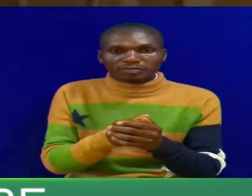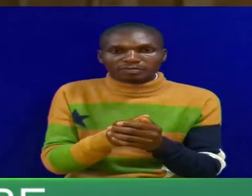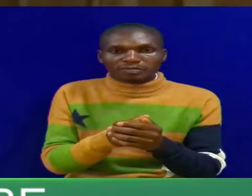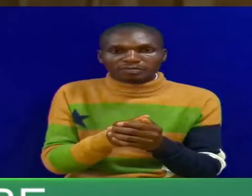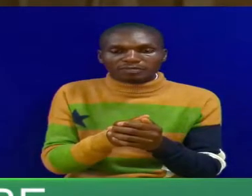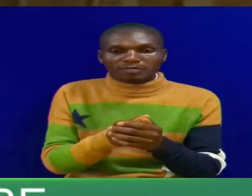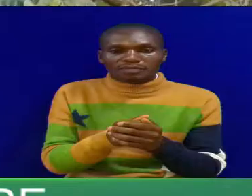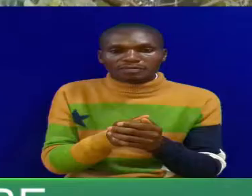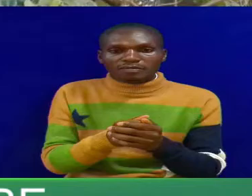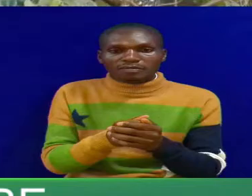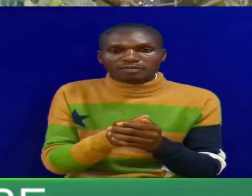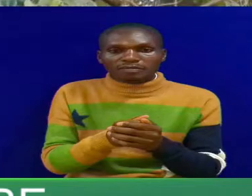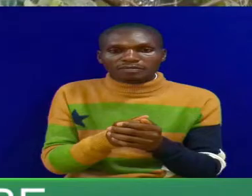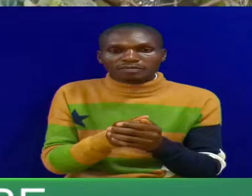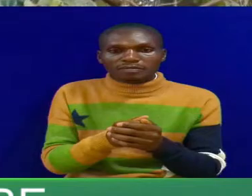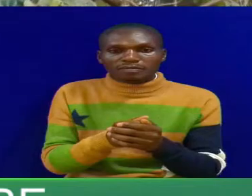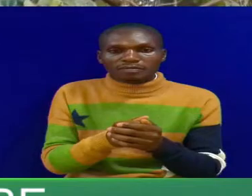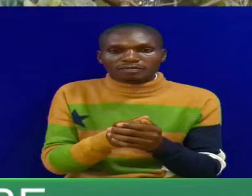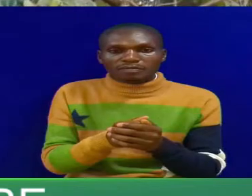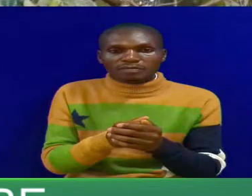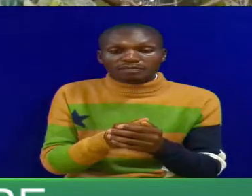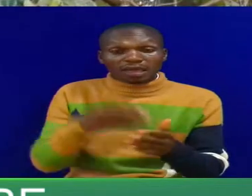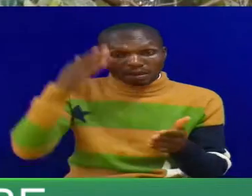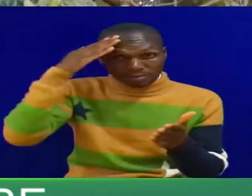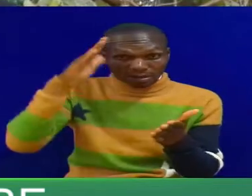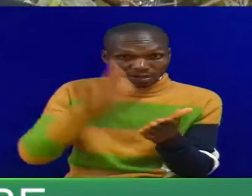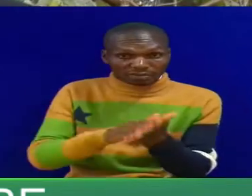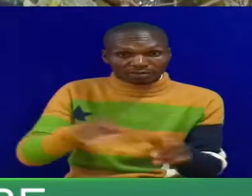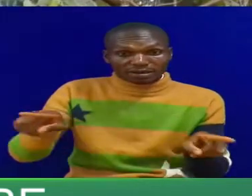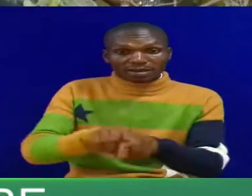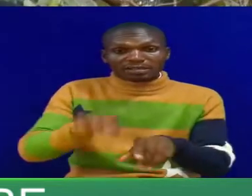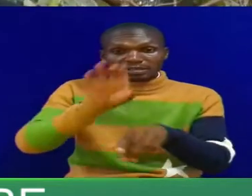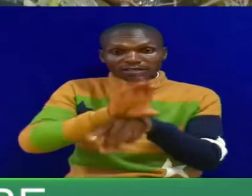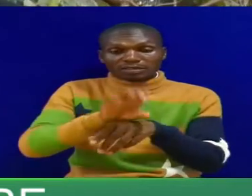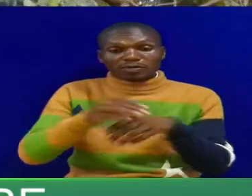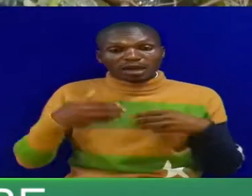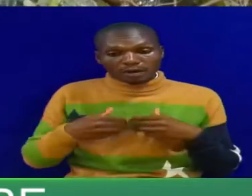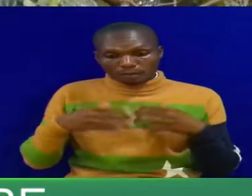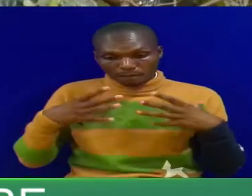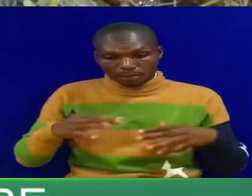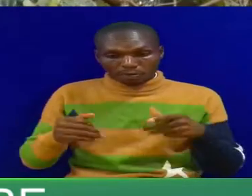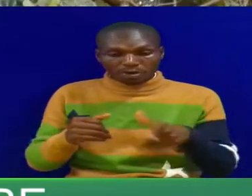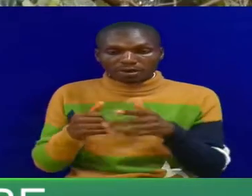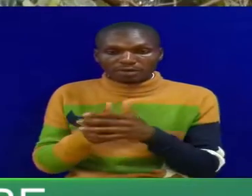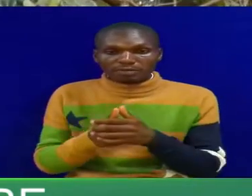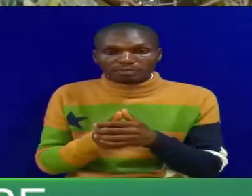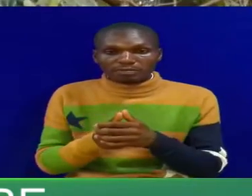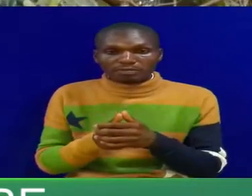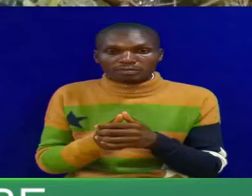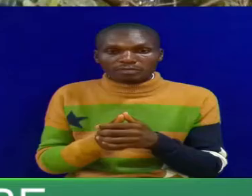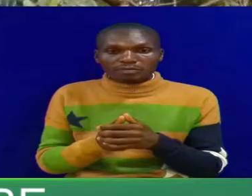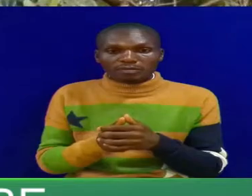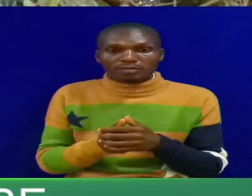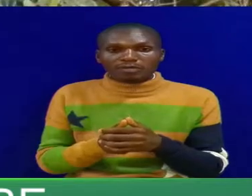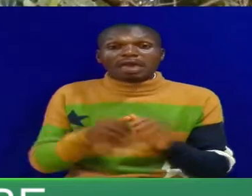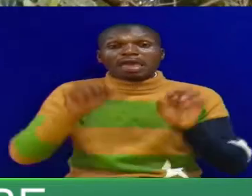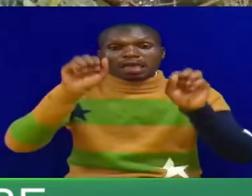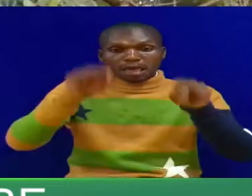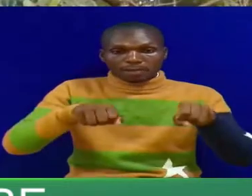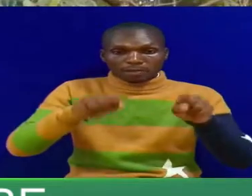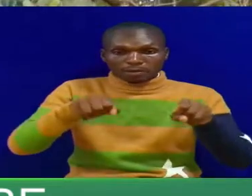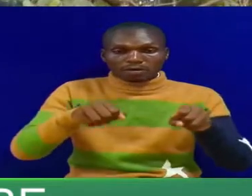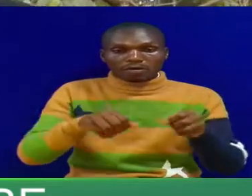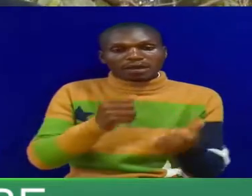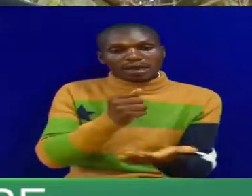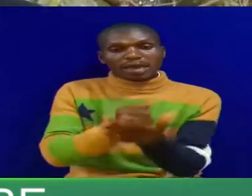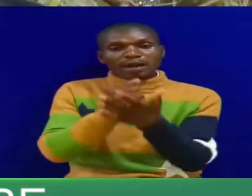vita. I believe as a church we have the mandate, we can be able to help